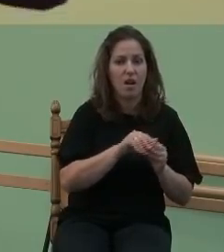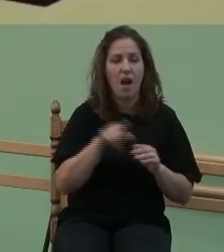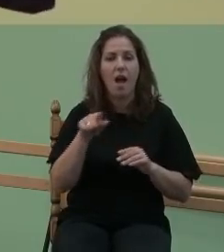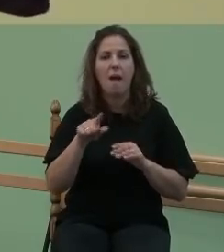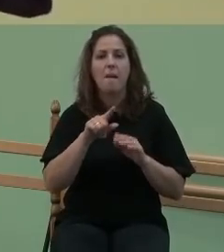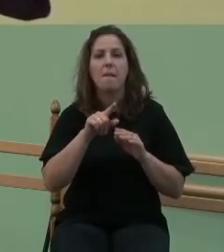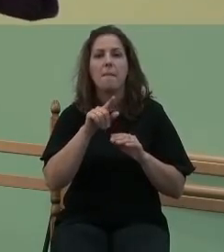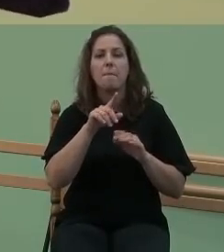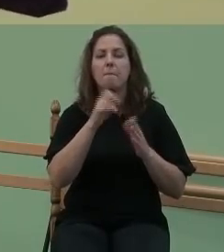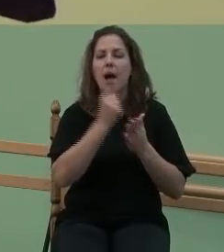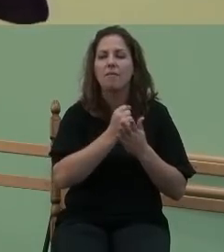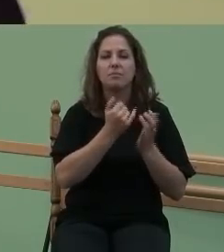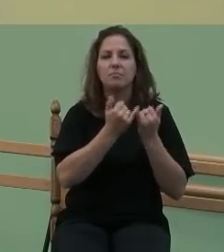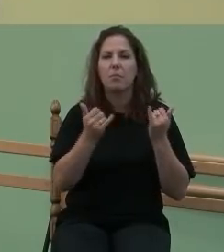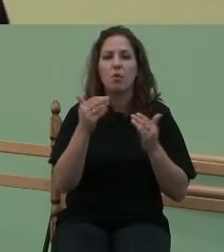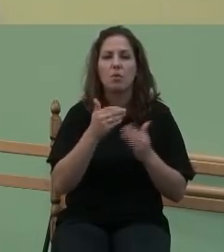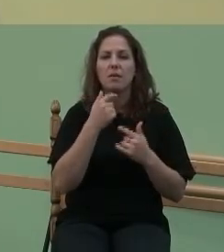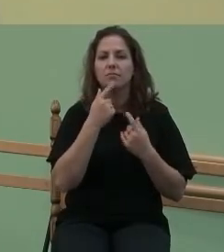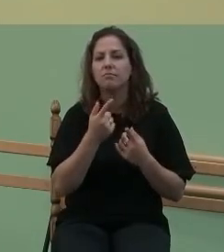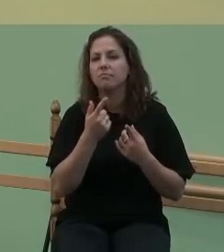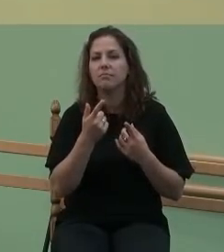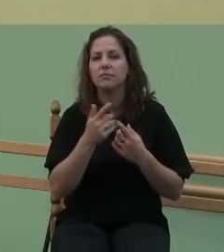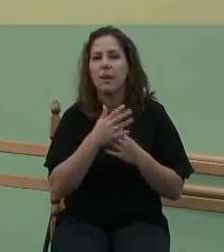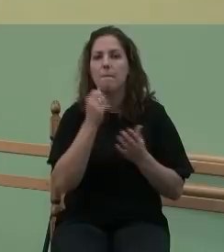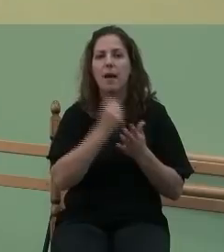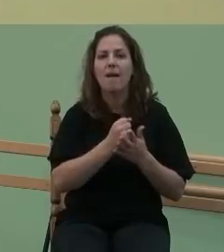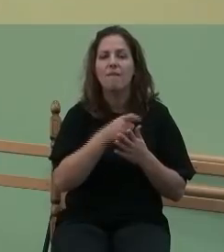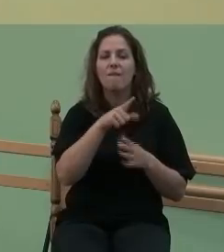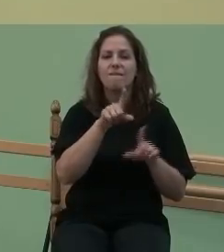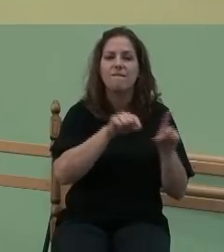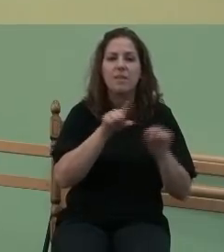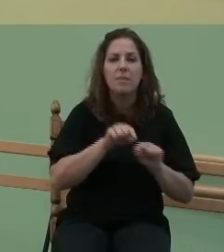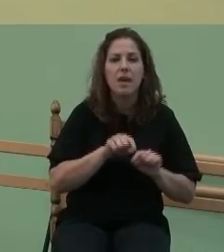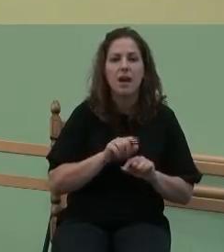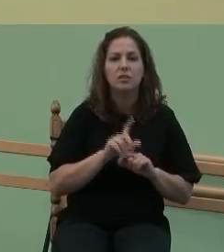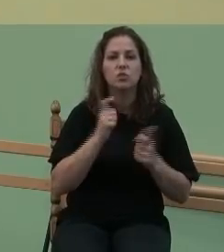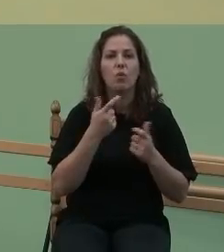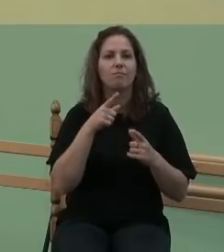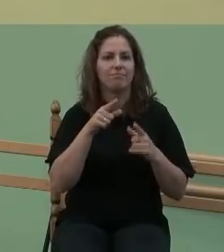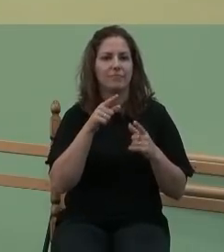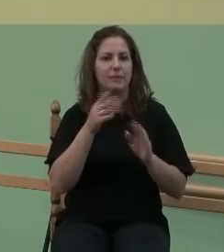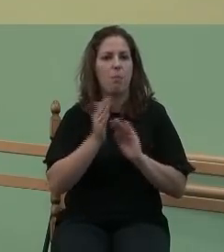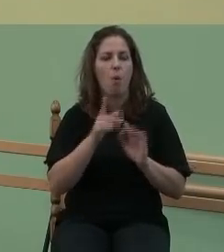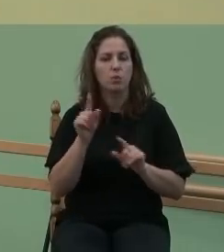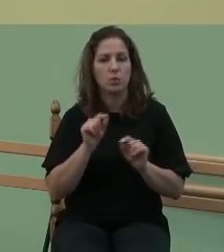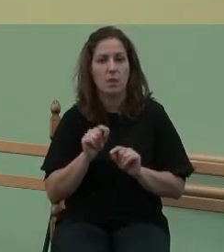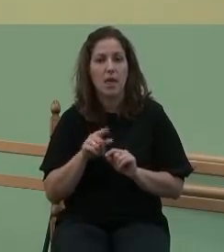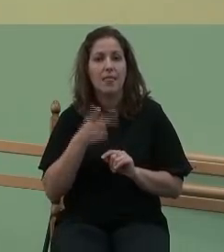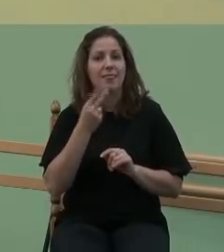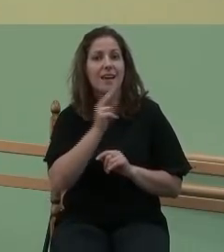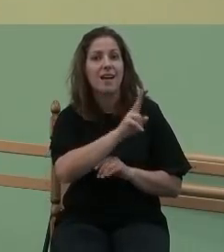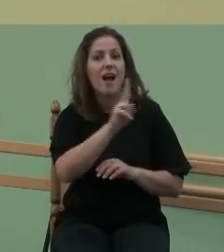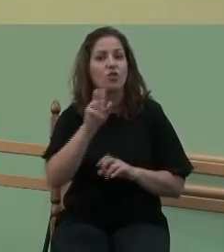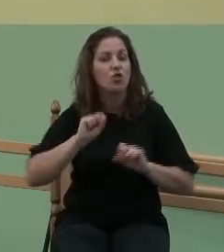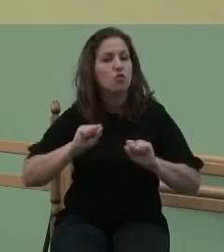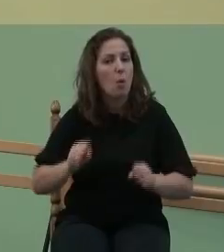jeżeli prawo ma szerokie widełki, to możemy tutaj tym prawem wybierać we właściwy sposób. Dlatego, że nie